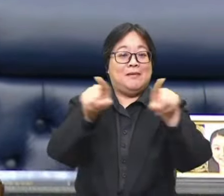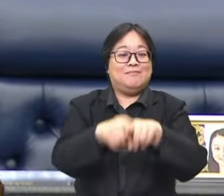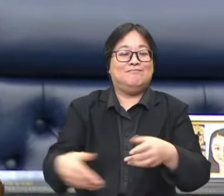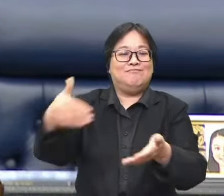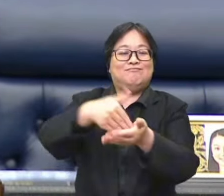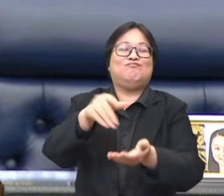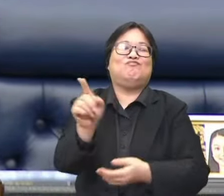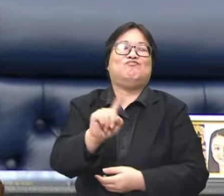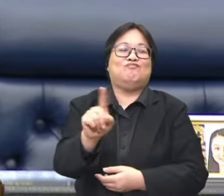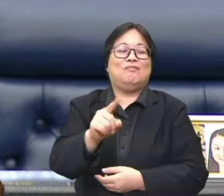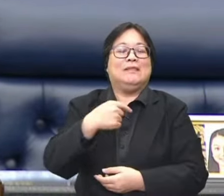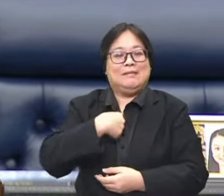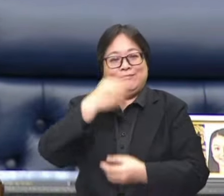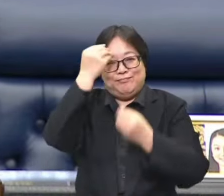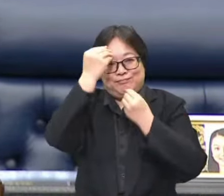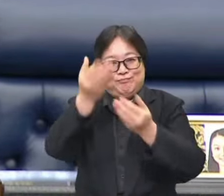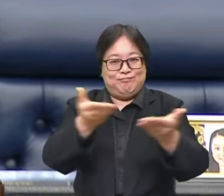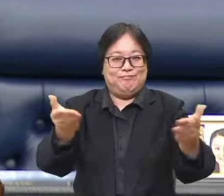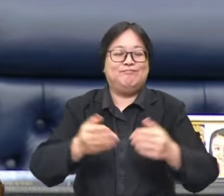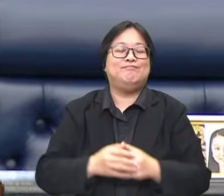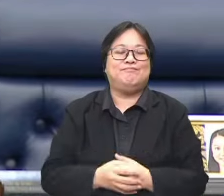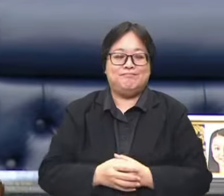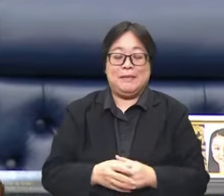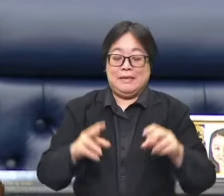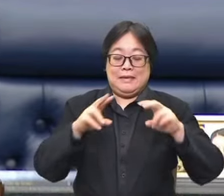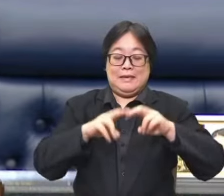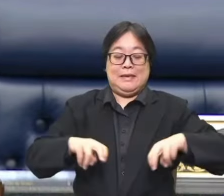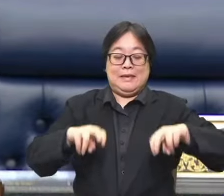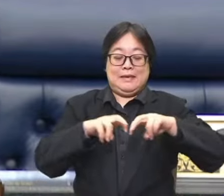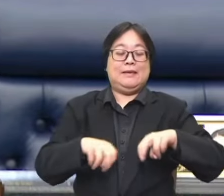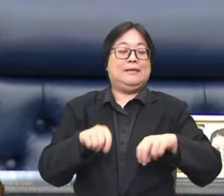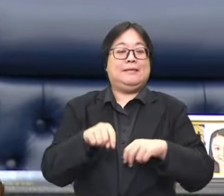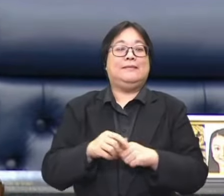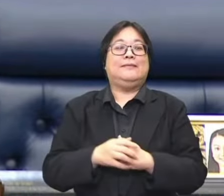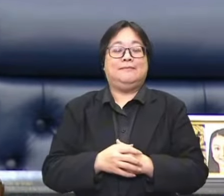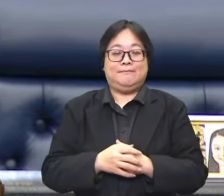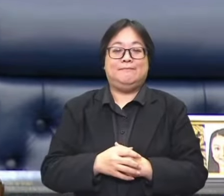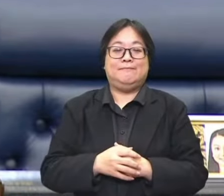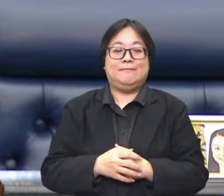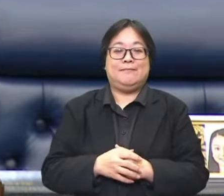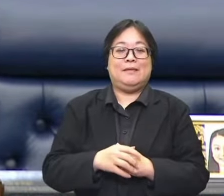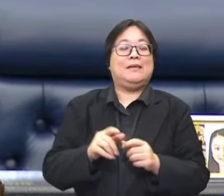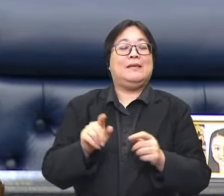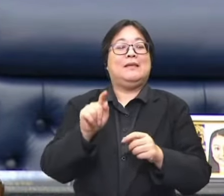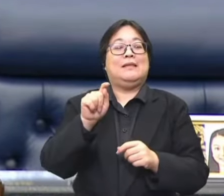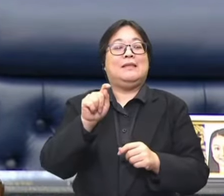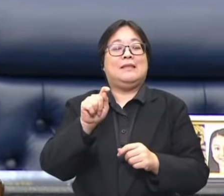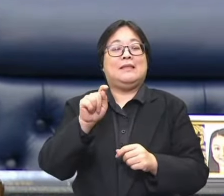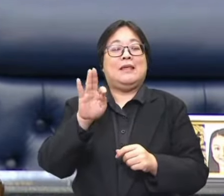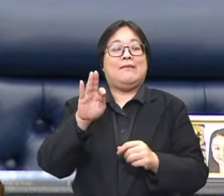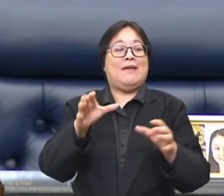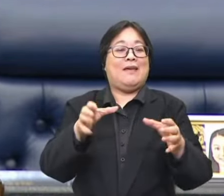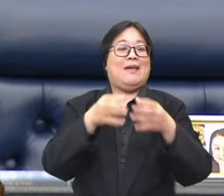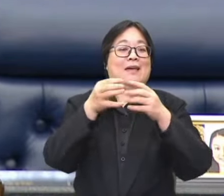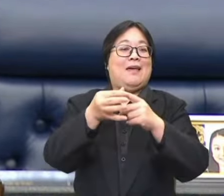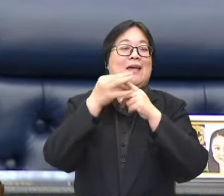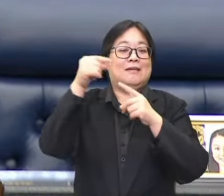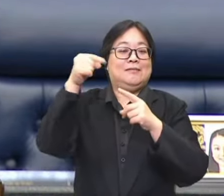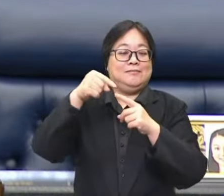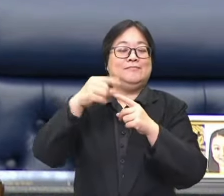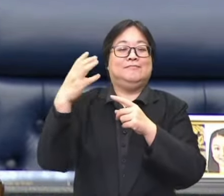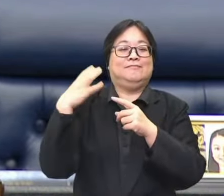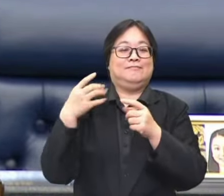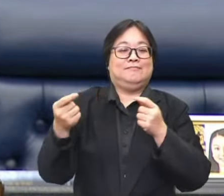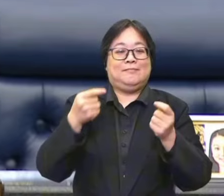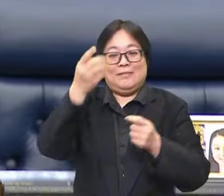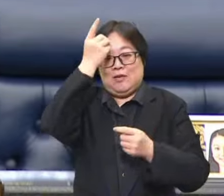berulang, saya ingin menyatakan bahawa berdasarkan kajian yang dijalankan oleh Task Force Khas atau pasukan petugas khas yang dipengerusikan